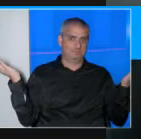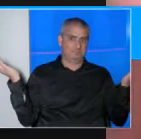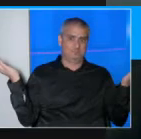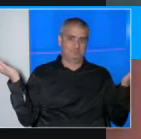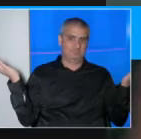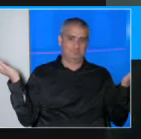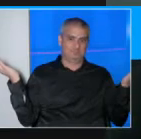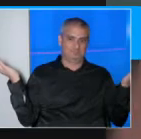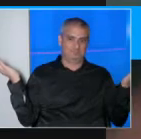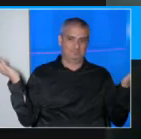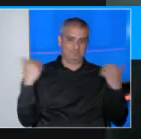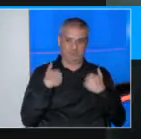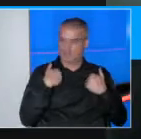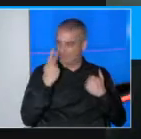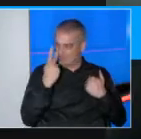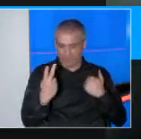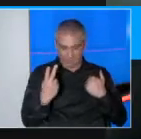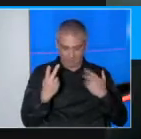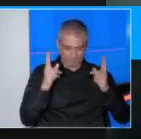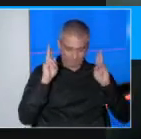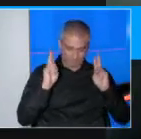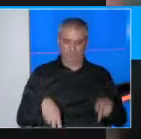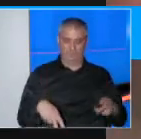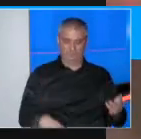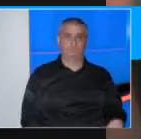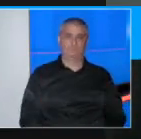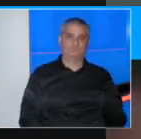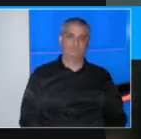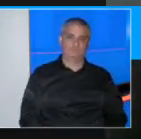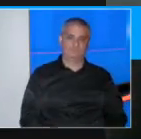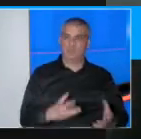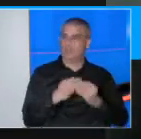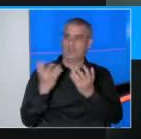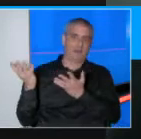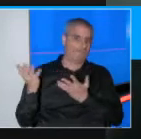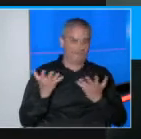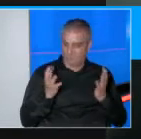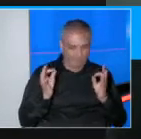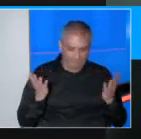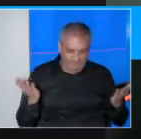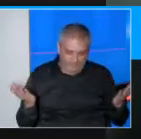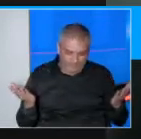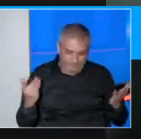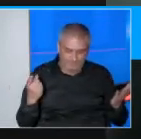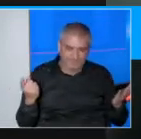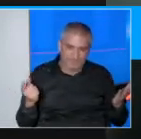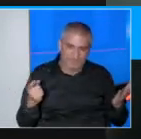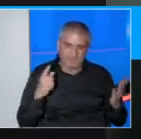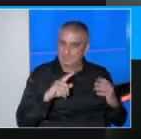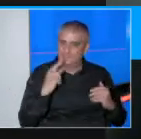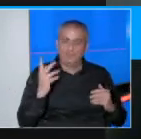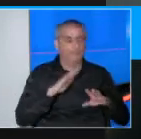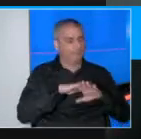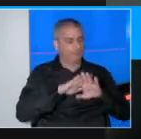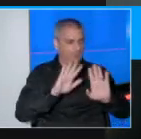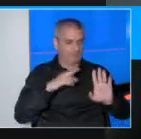טוב. אני רואה פה חד משמעית שהם הולכים לאיבוד, הם לא, באמת, זה הרי... קטי,